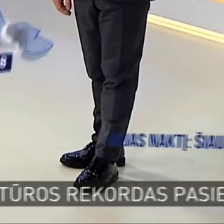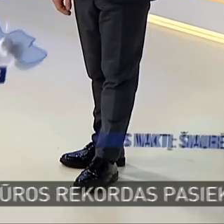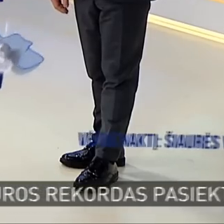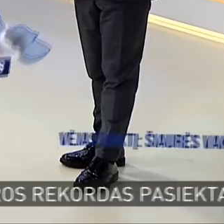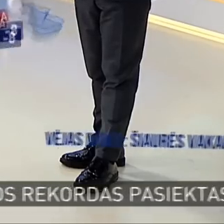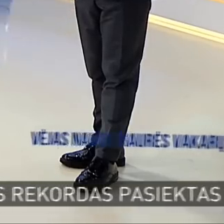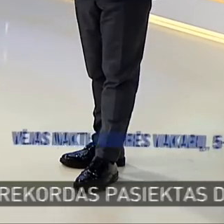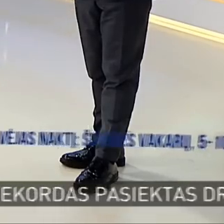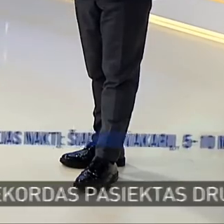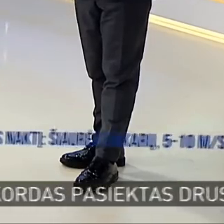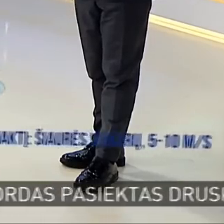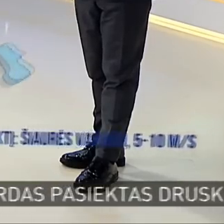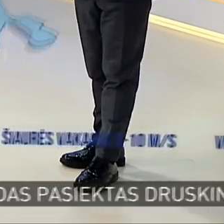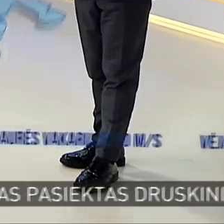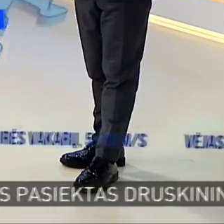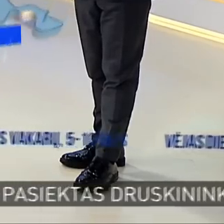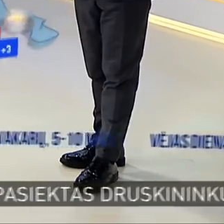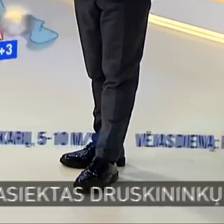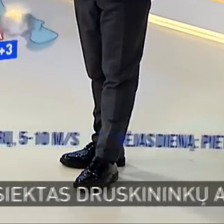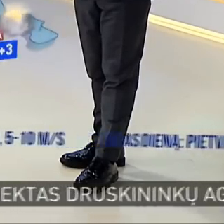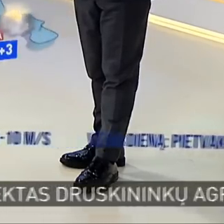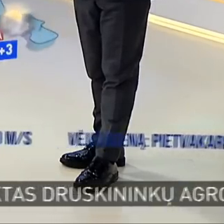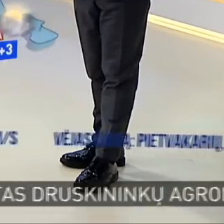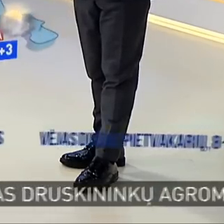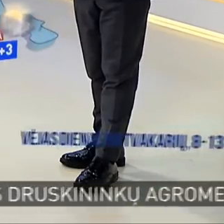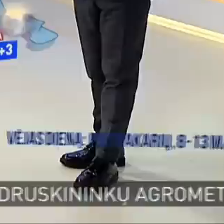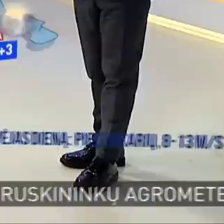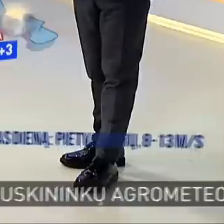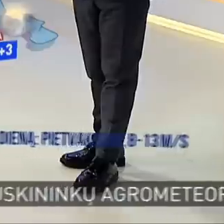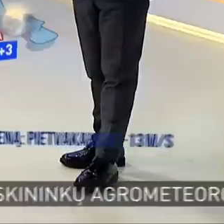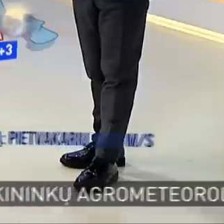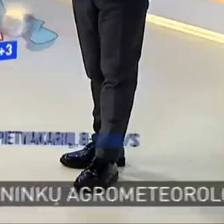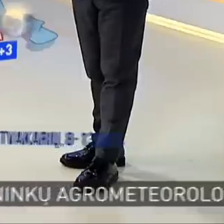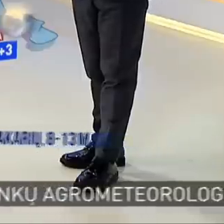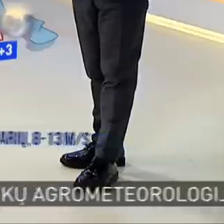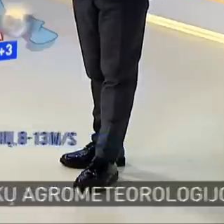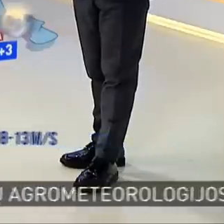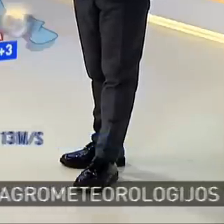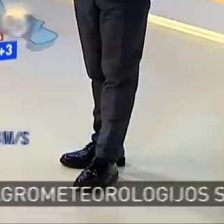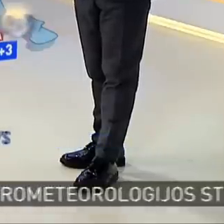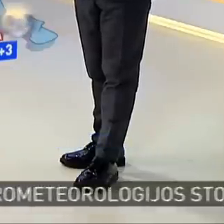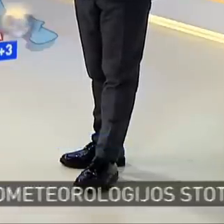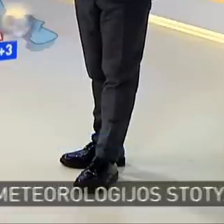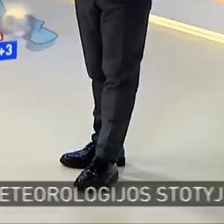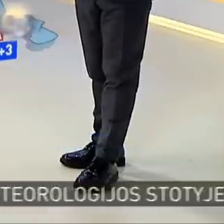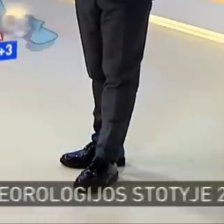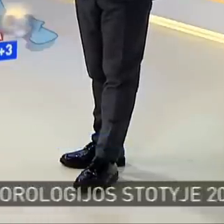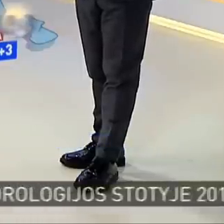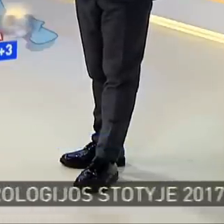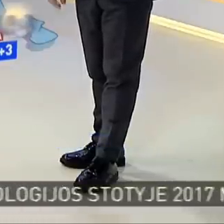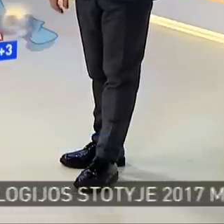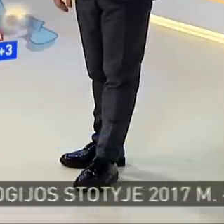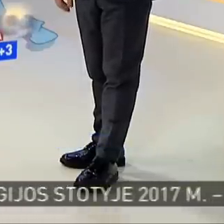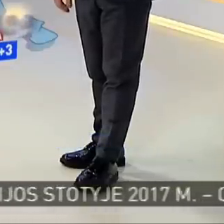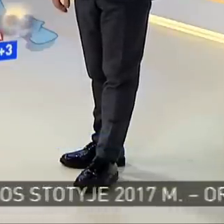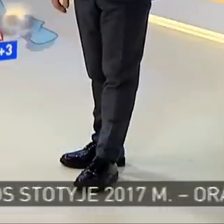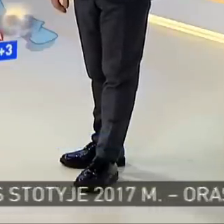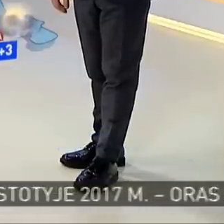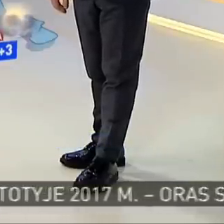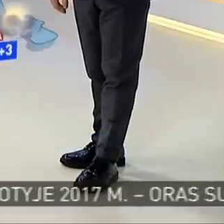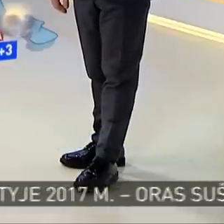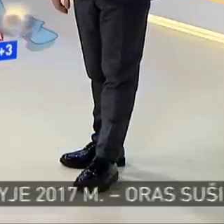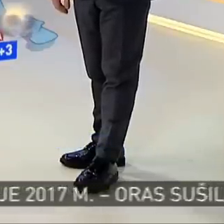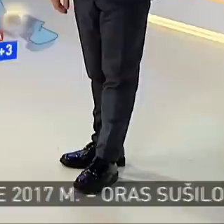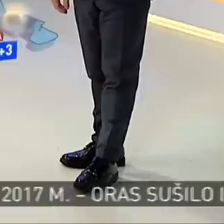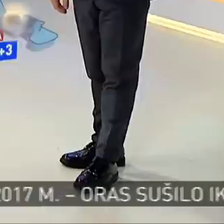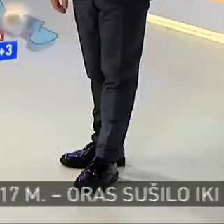apskrityse. Rytojaus orai, kuriam laikui apie žiemą, netgi leis pamiršti. Nemaža dienos dalį švies saulė, temperatūra kils iki